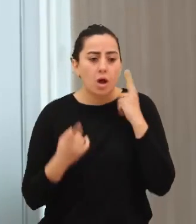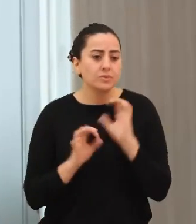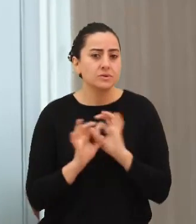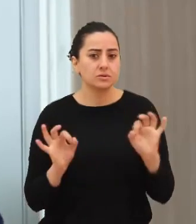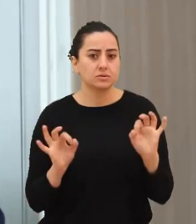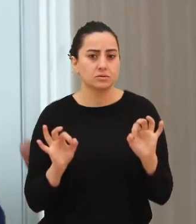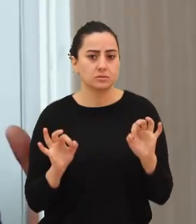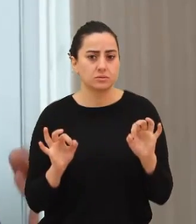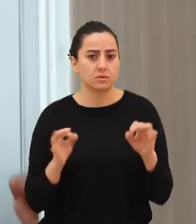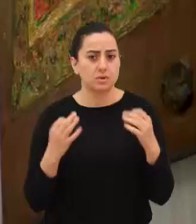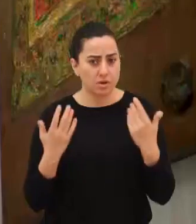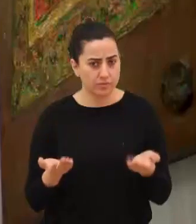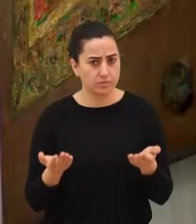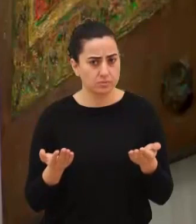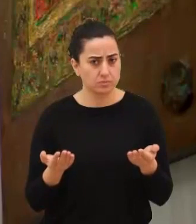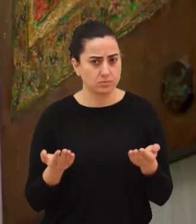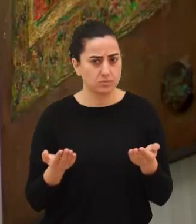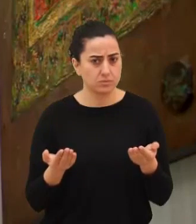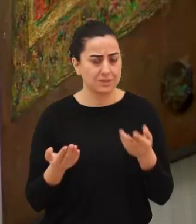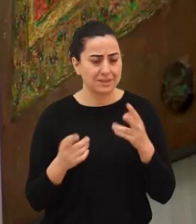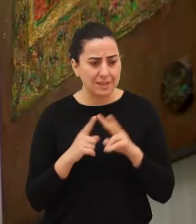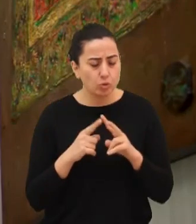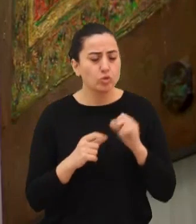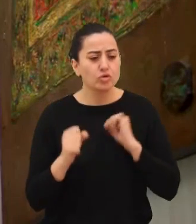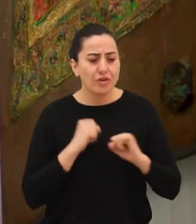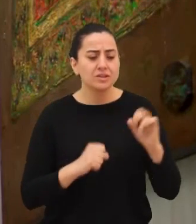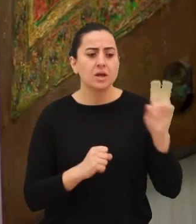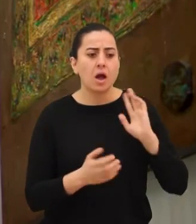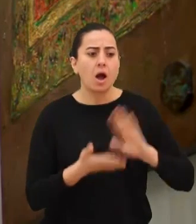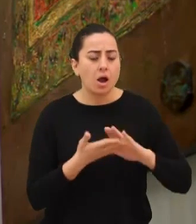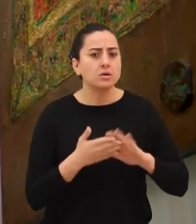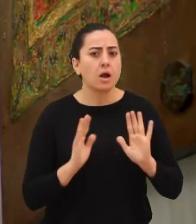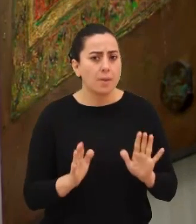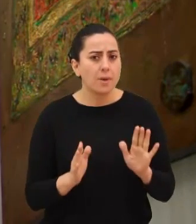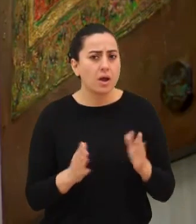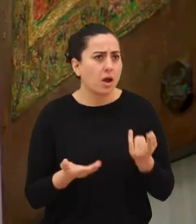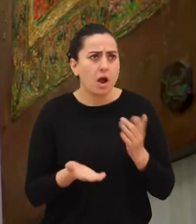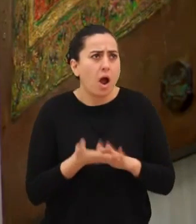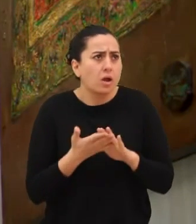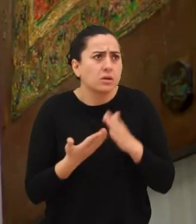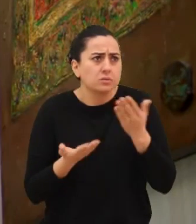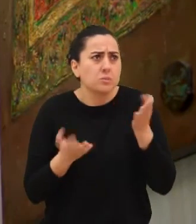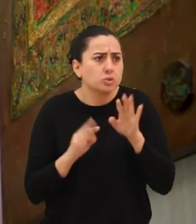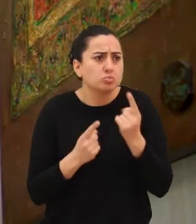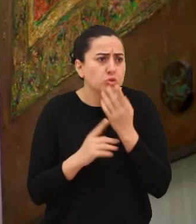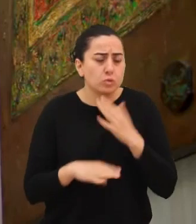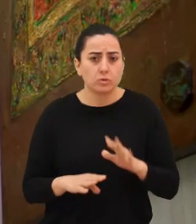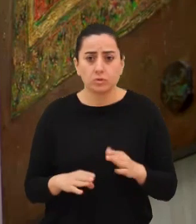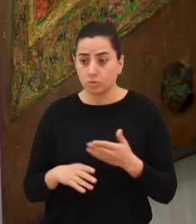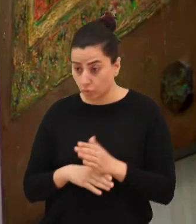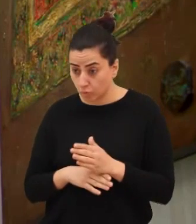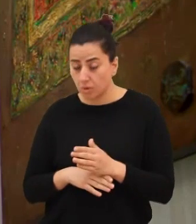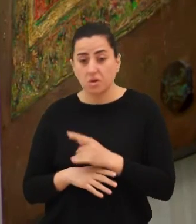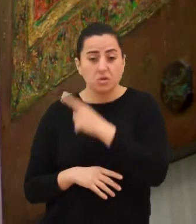yok. Evet, Nilgün'le üniversitede arkadaştık ama sadece arkadaştık, o kadar. Ya,